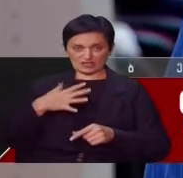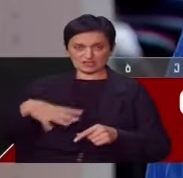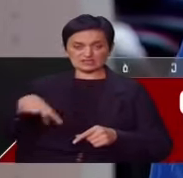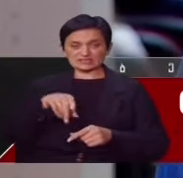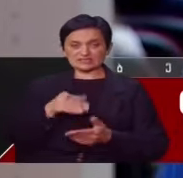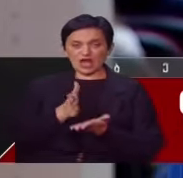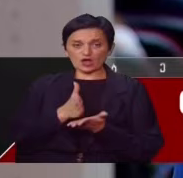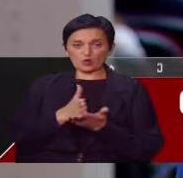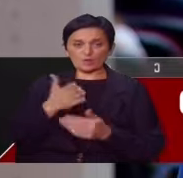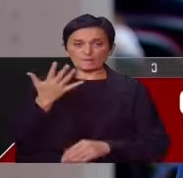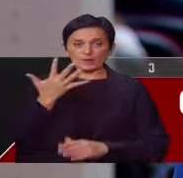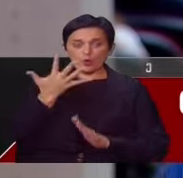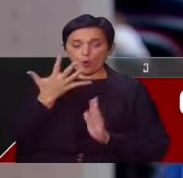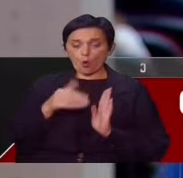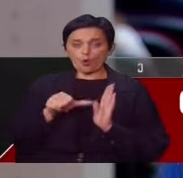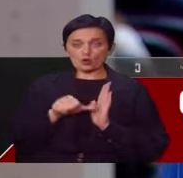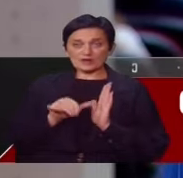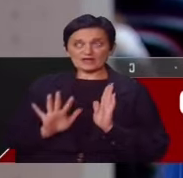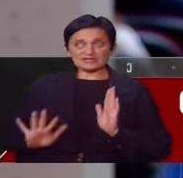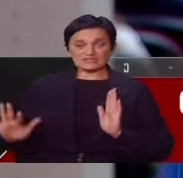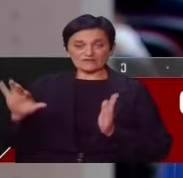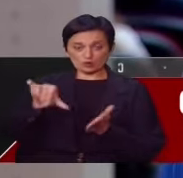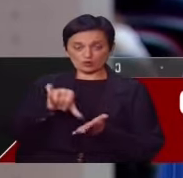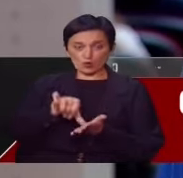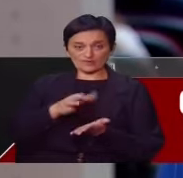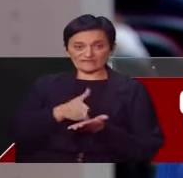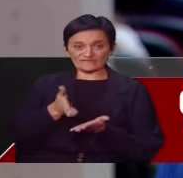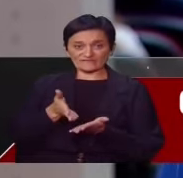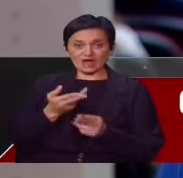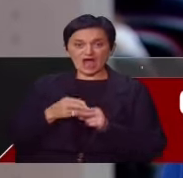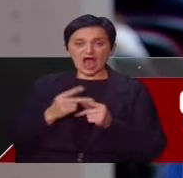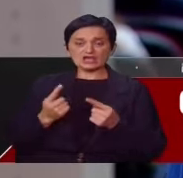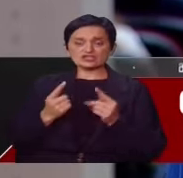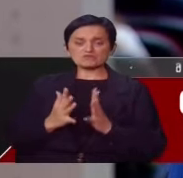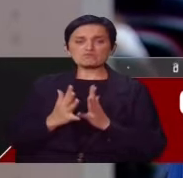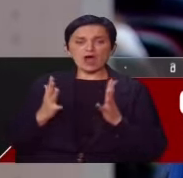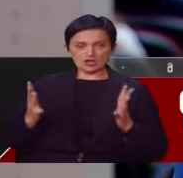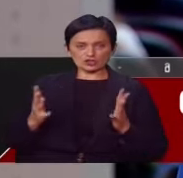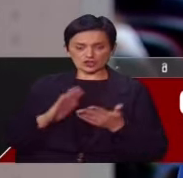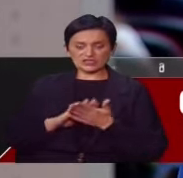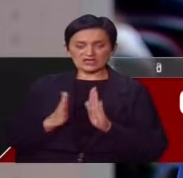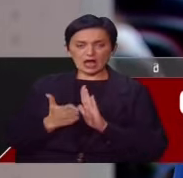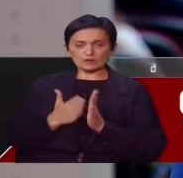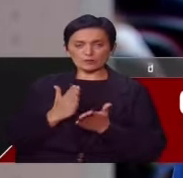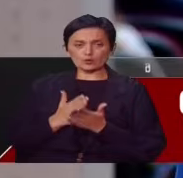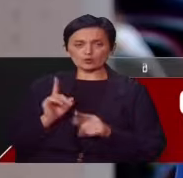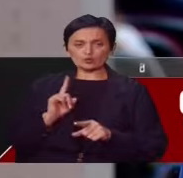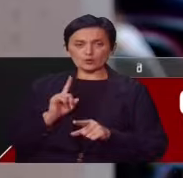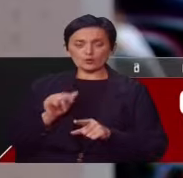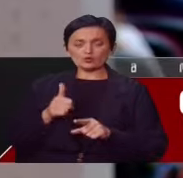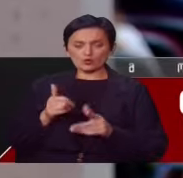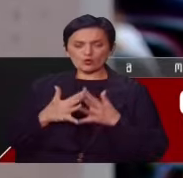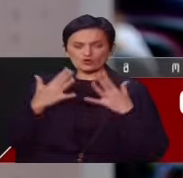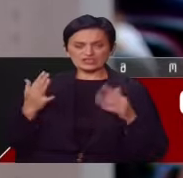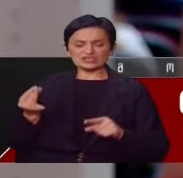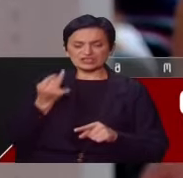საქართველოში. 56 ქვეყანა მონაწილეობს და ეს მასშტაბი კიდევ ერთხელ განაპირობებს იმას, თუ რამხელა